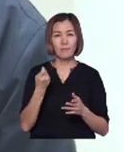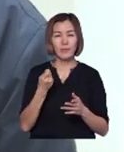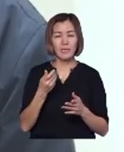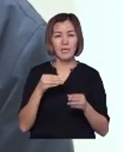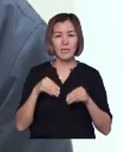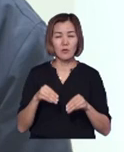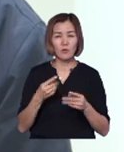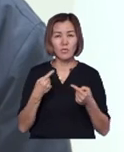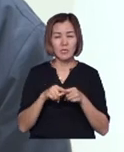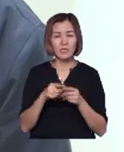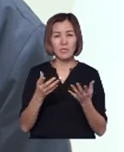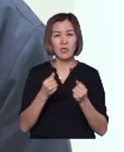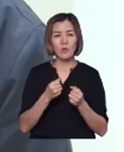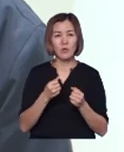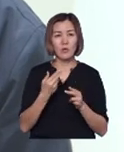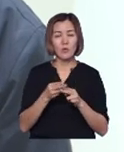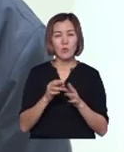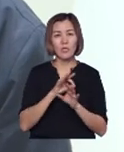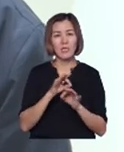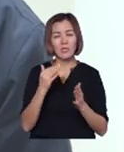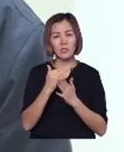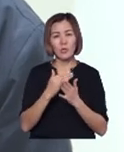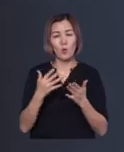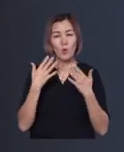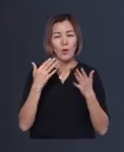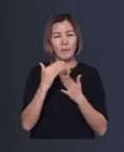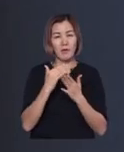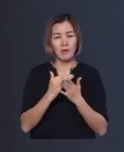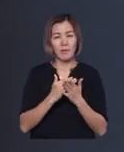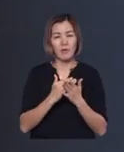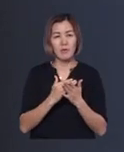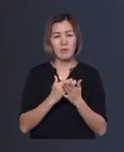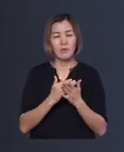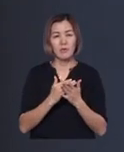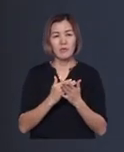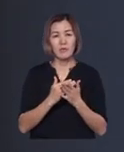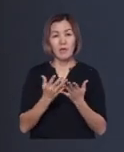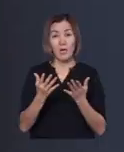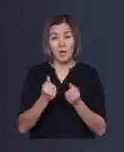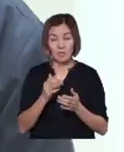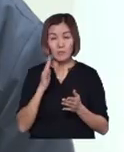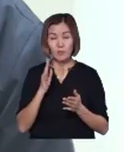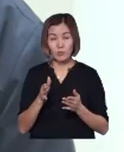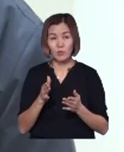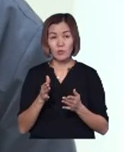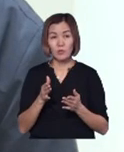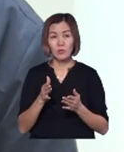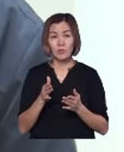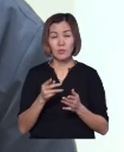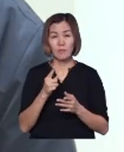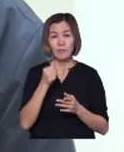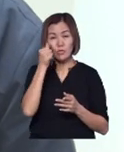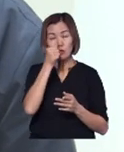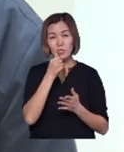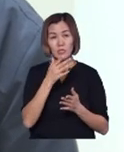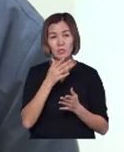өте жақсы программа, өте оңай программа. Енді Алла бұйыртып, мұны алып жатырмыз. Бір жылға